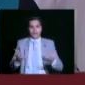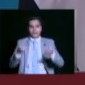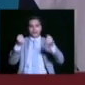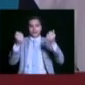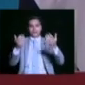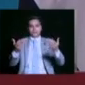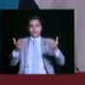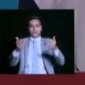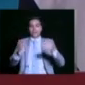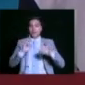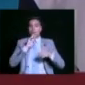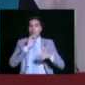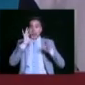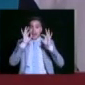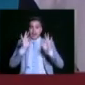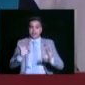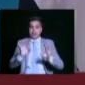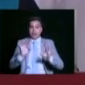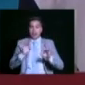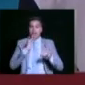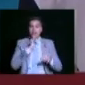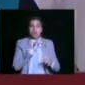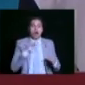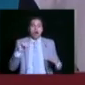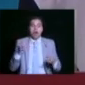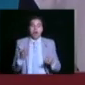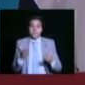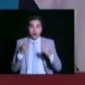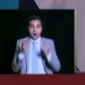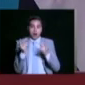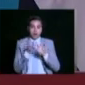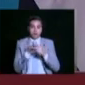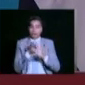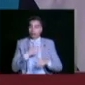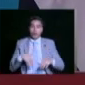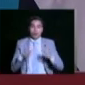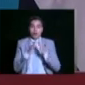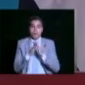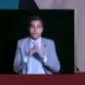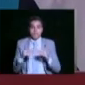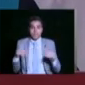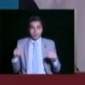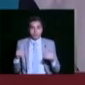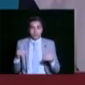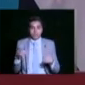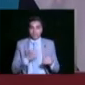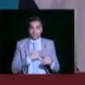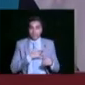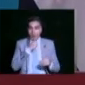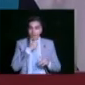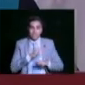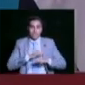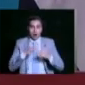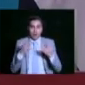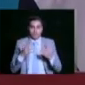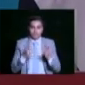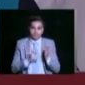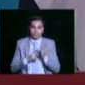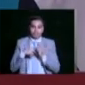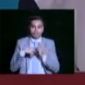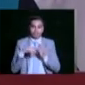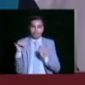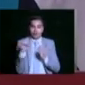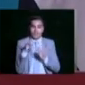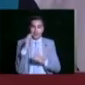فقولي لي التفاصيل شكلها ايه اليوم في ليله الخير الحقيقه يا فندم احنا مبادره ابدا بنشارك النهارده